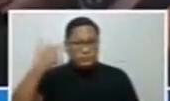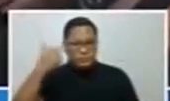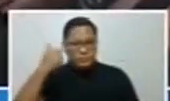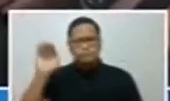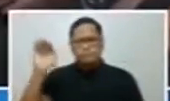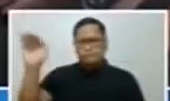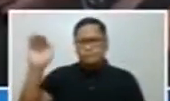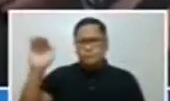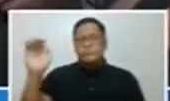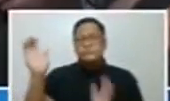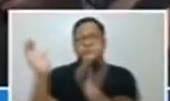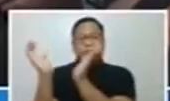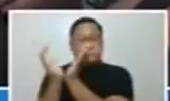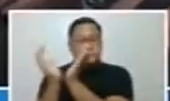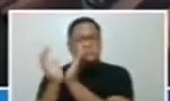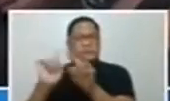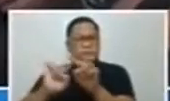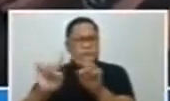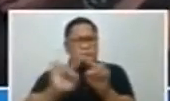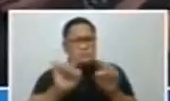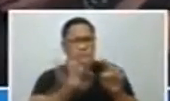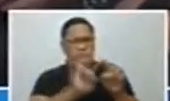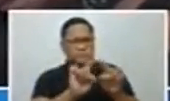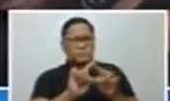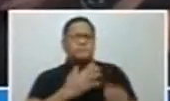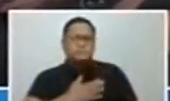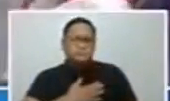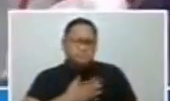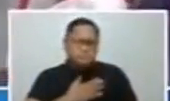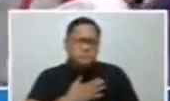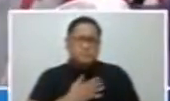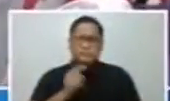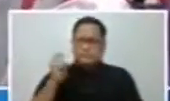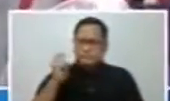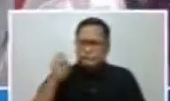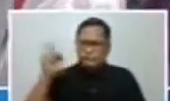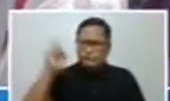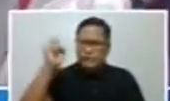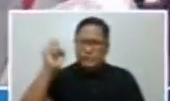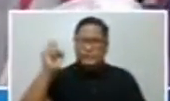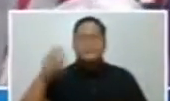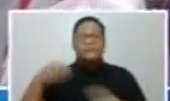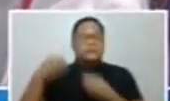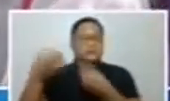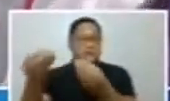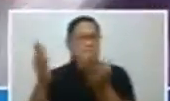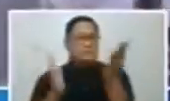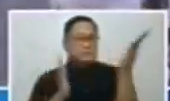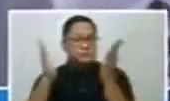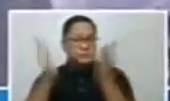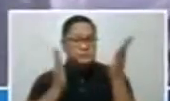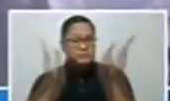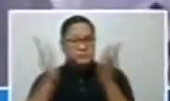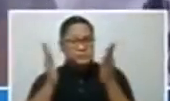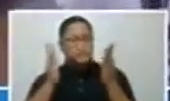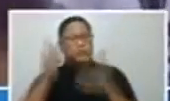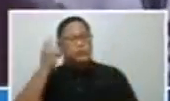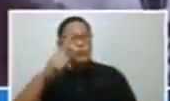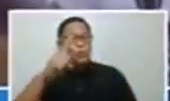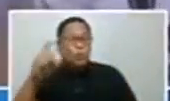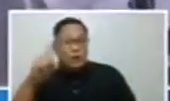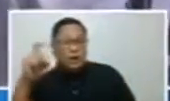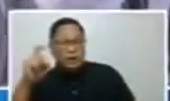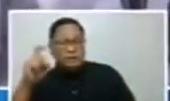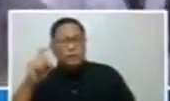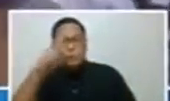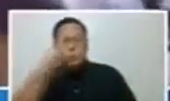ng Pilipinas upang batiin ang centenarian at mag-abot ng cash gift na nakakahalaga ng